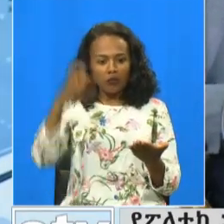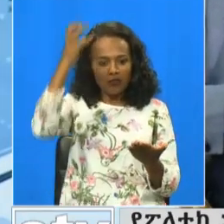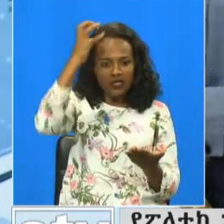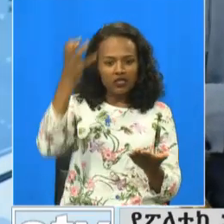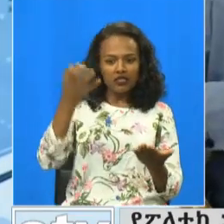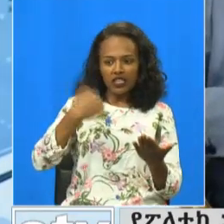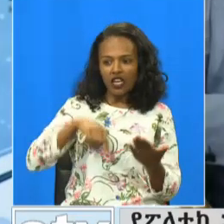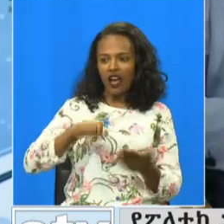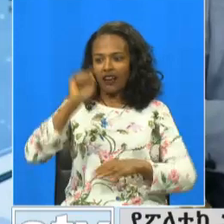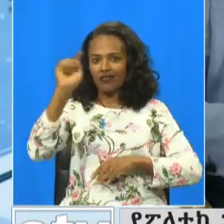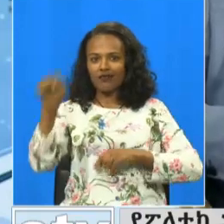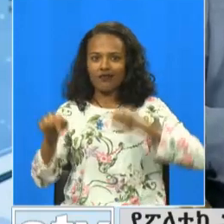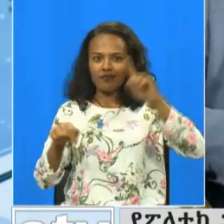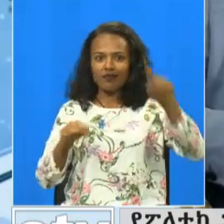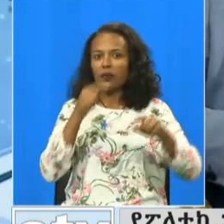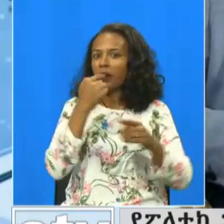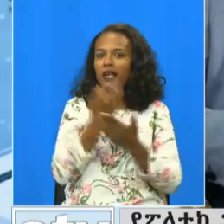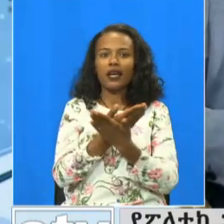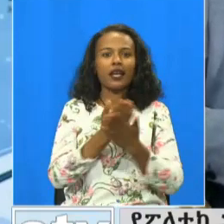እኛ እንንትና የሚባል ነገር የለም።